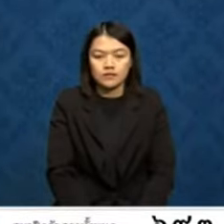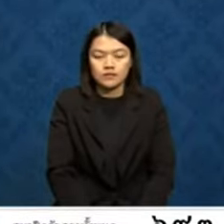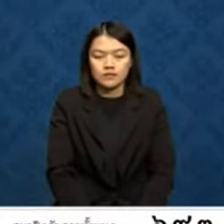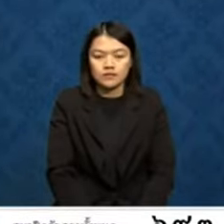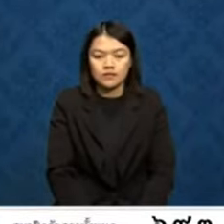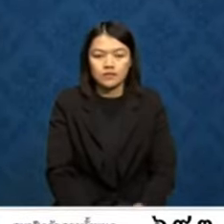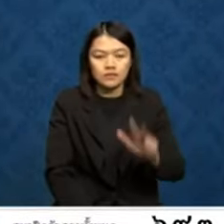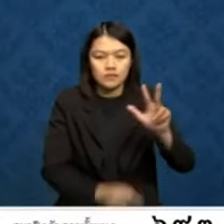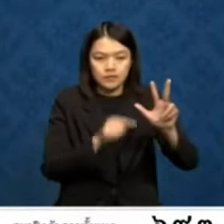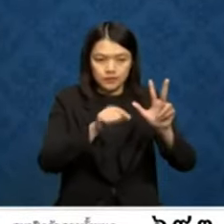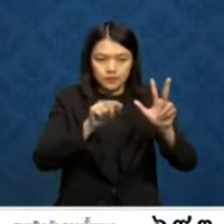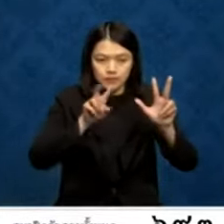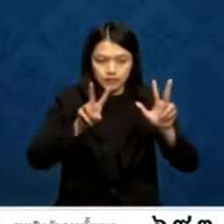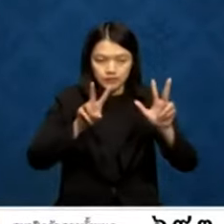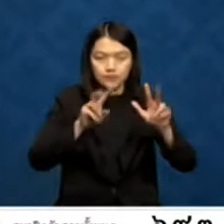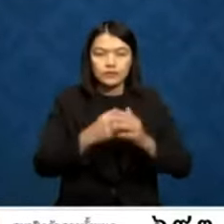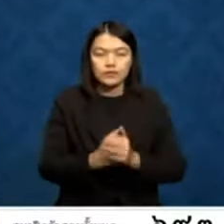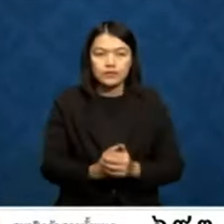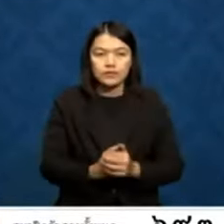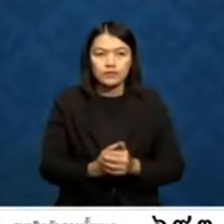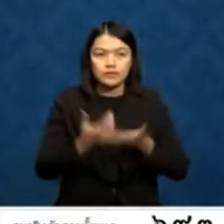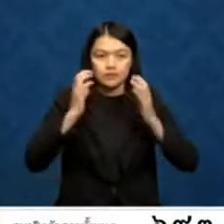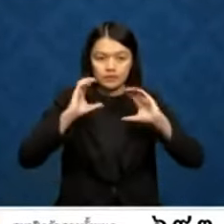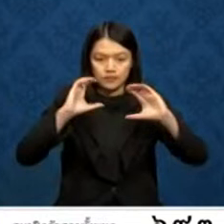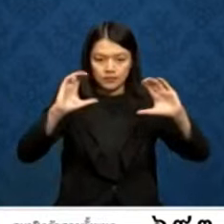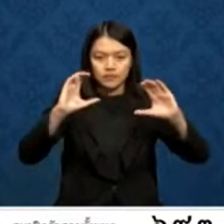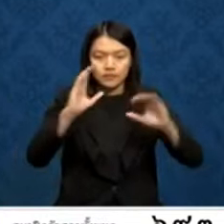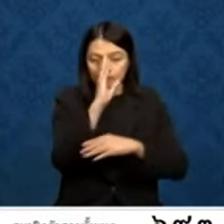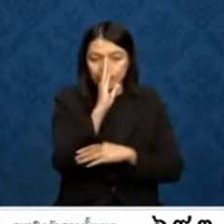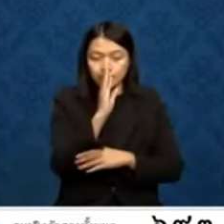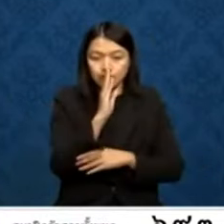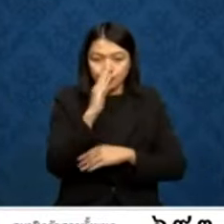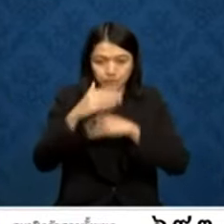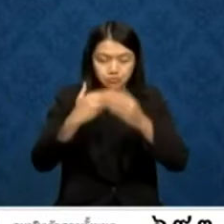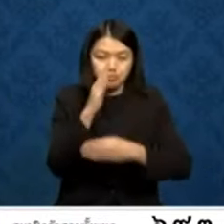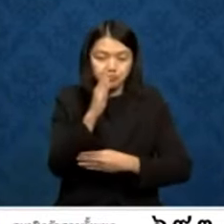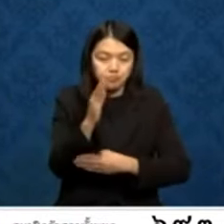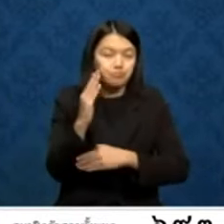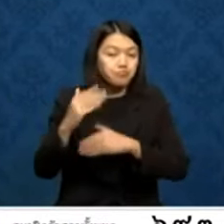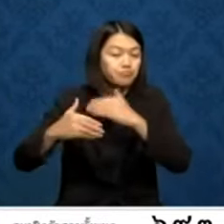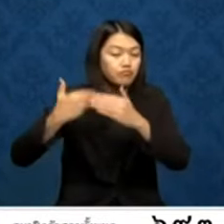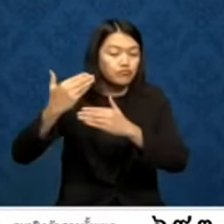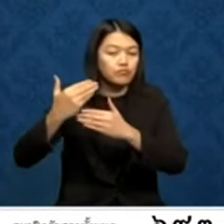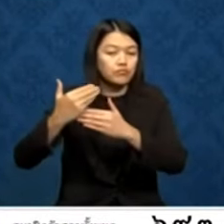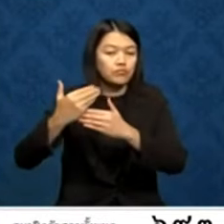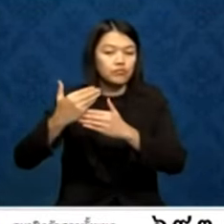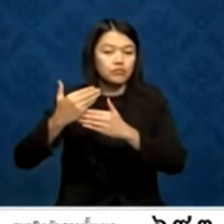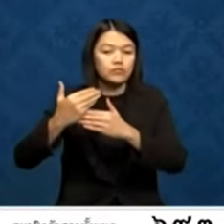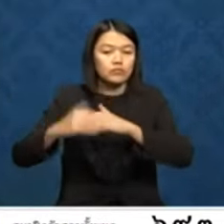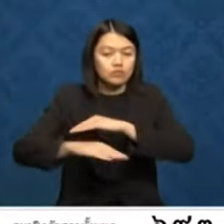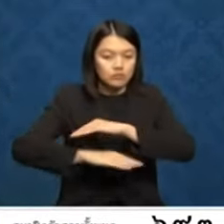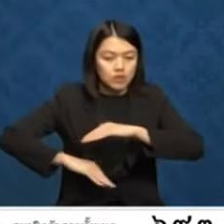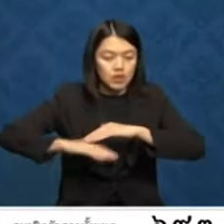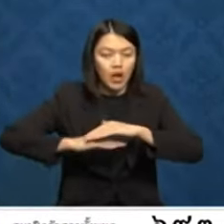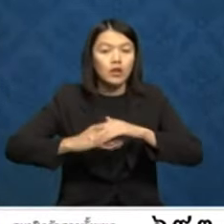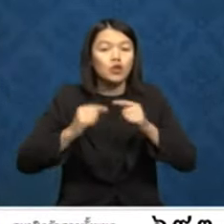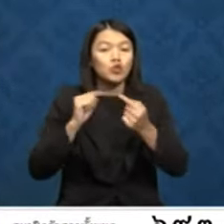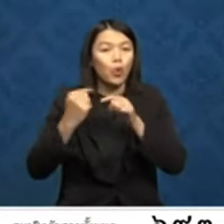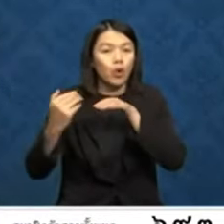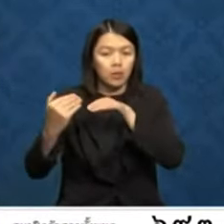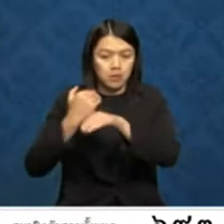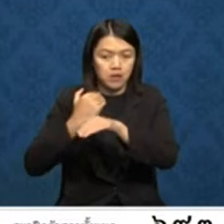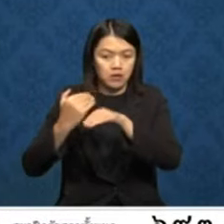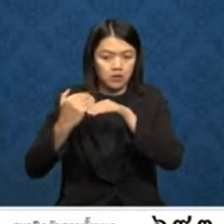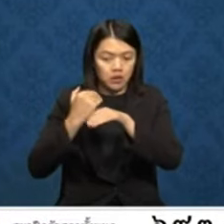สามจุดสองรัฐบาลจะเดินหน้าลงทุนพัฒนาโครงสร้างพื้นฐานด้านคมนาคมขนาดให